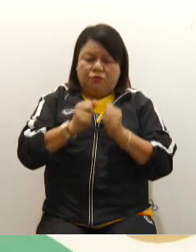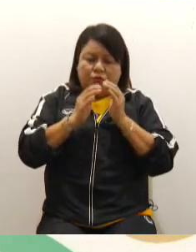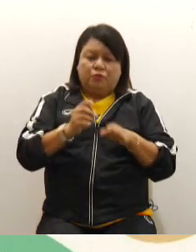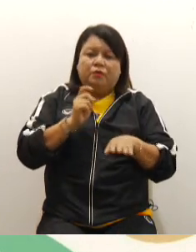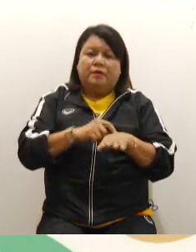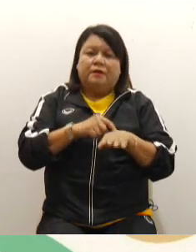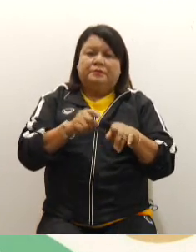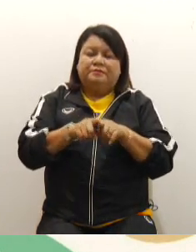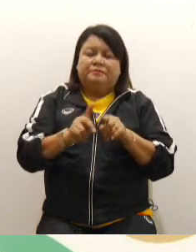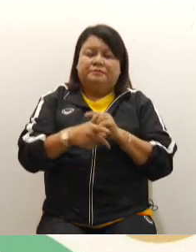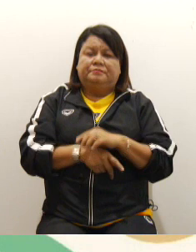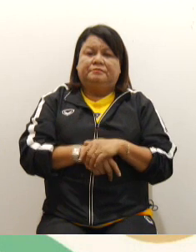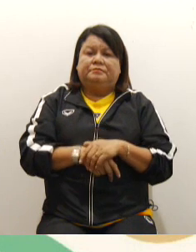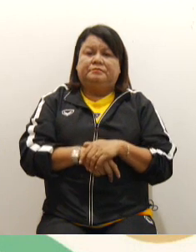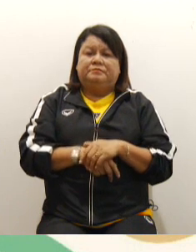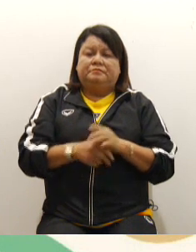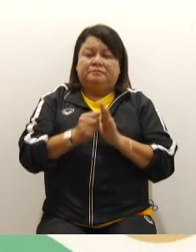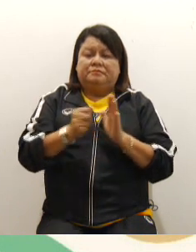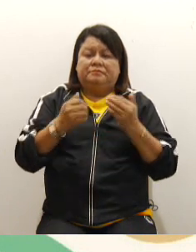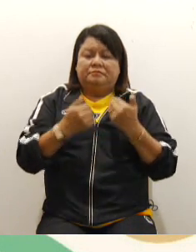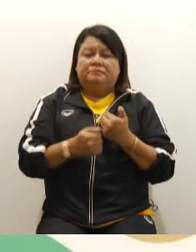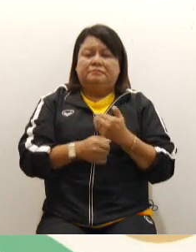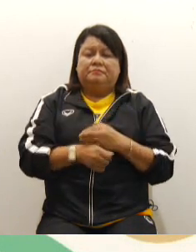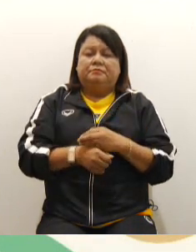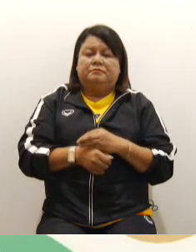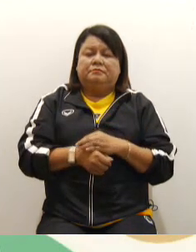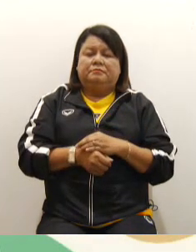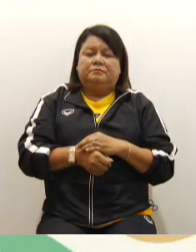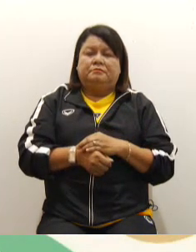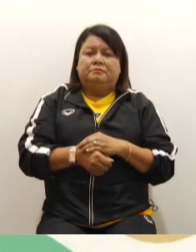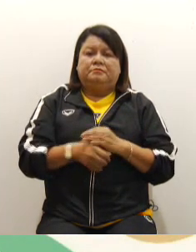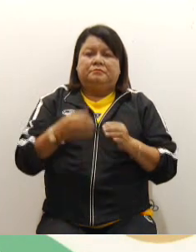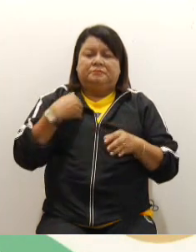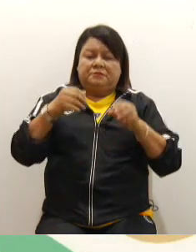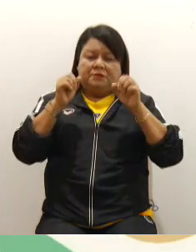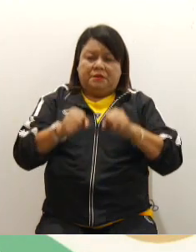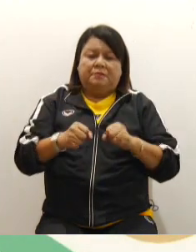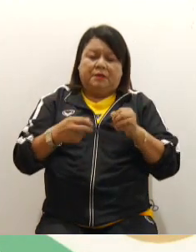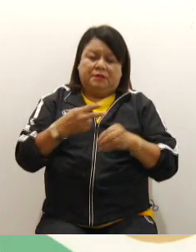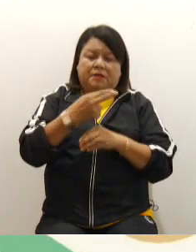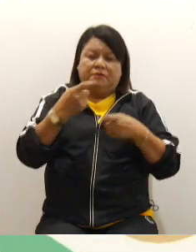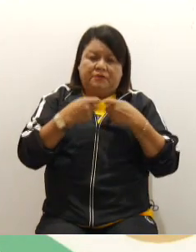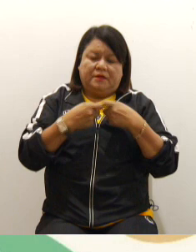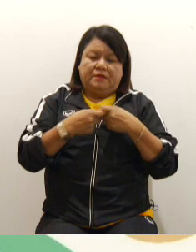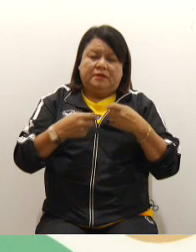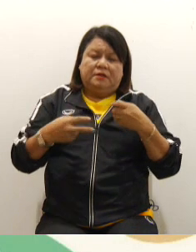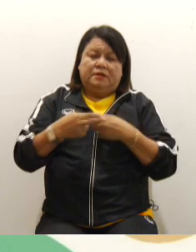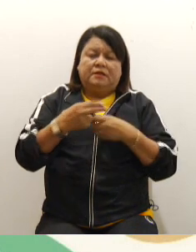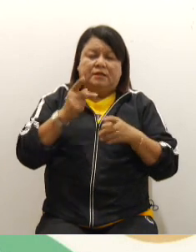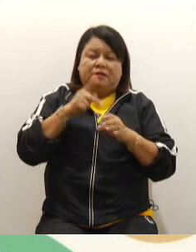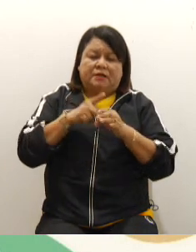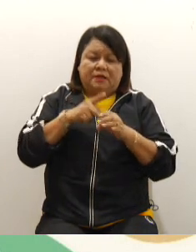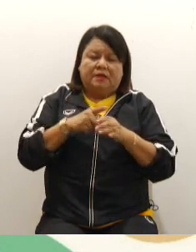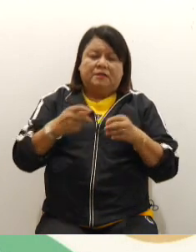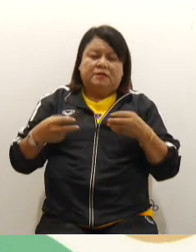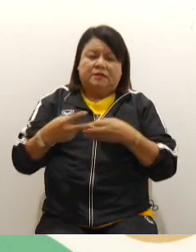ค่24คนค่ะมันถึงได้ออกมาเป็นเท่านี้นะคะแล้วก็มีสามารถตัดไฟตัดแก๊สตัดน้ำที่โต๊ะครู